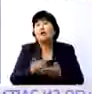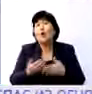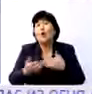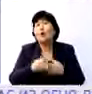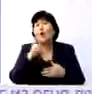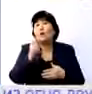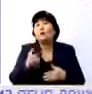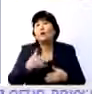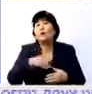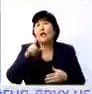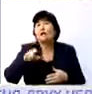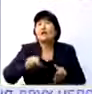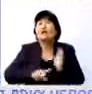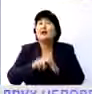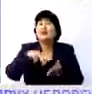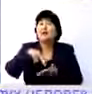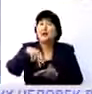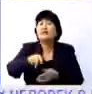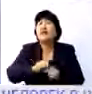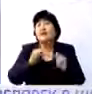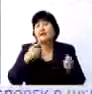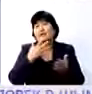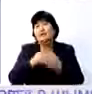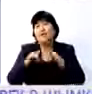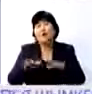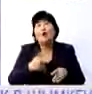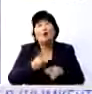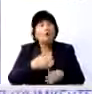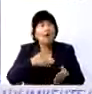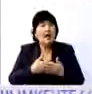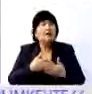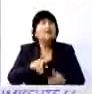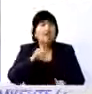– около 100 наших пациентов начали ходить. Открывают свое дело. Очень активно молодежь.